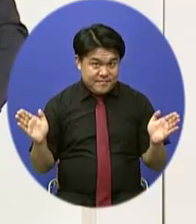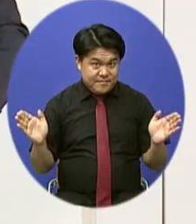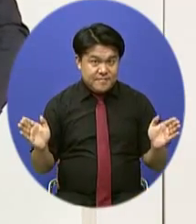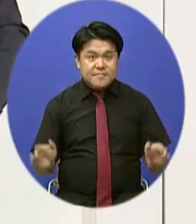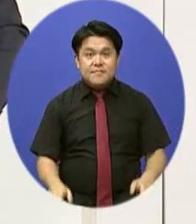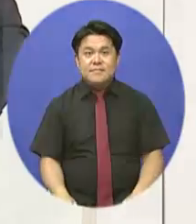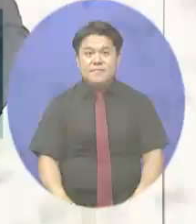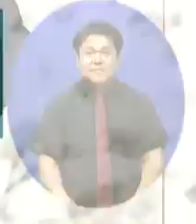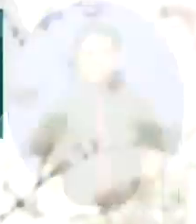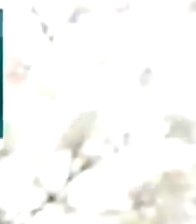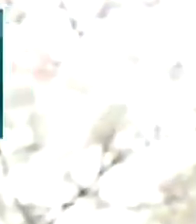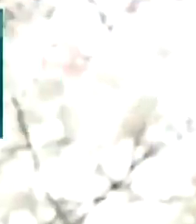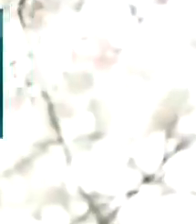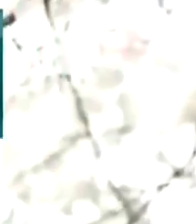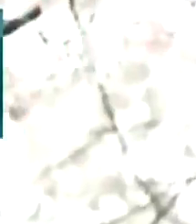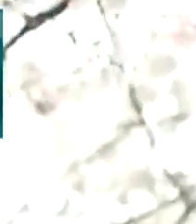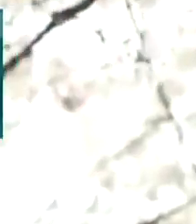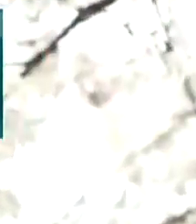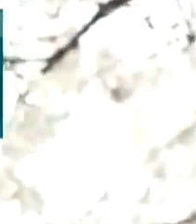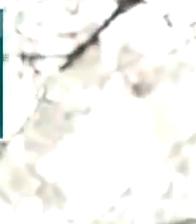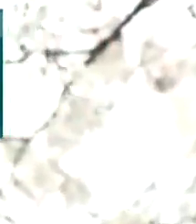주세요.